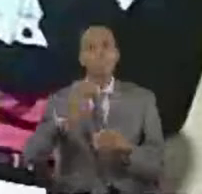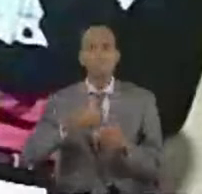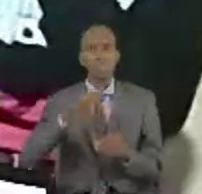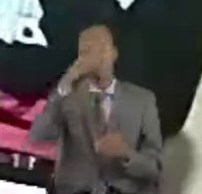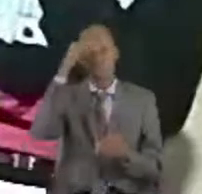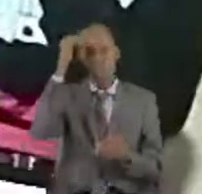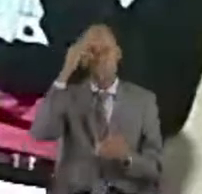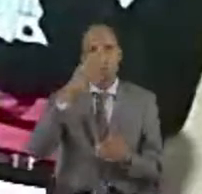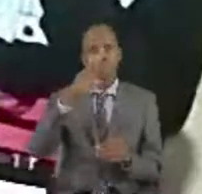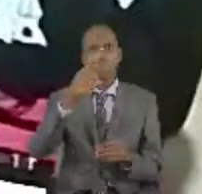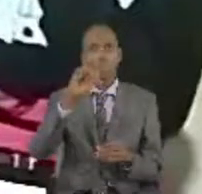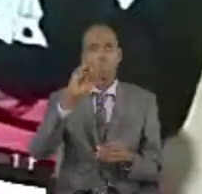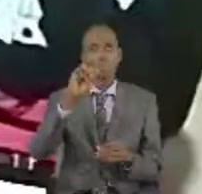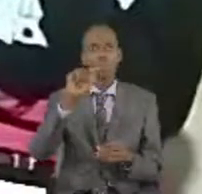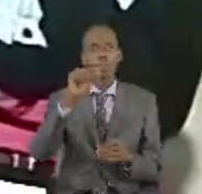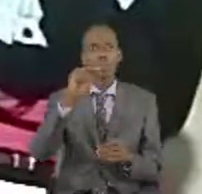Romains chapitre 6.